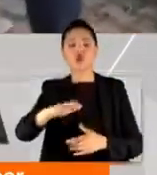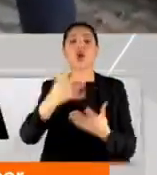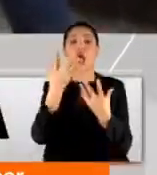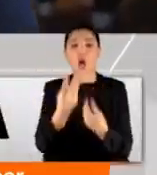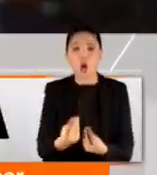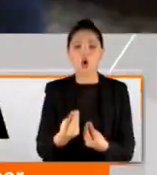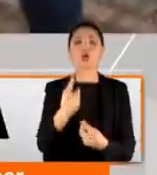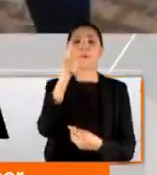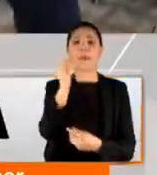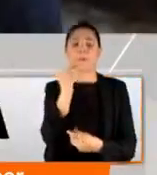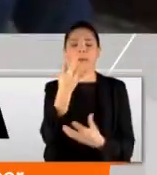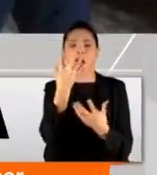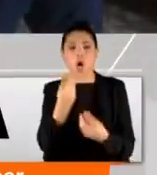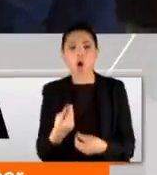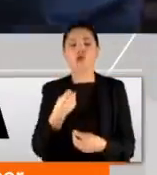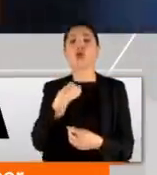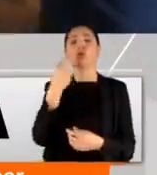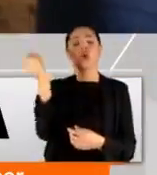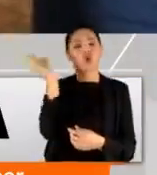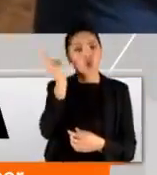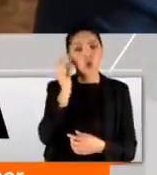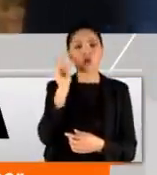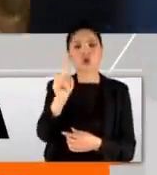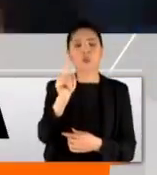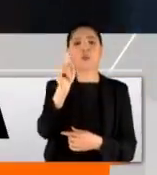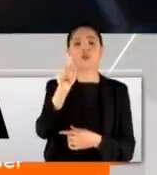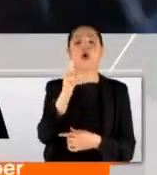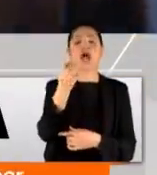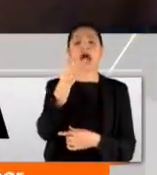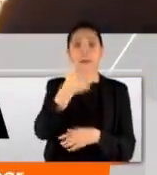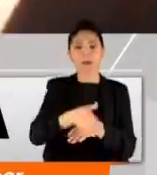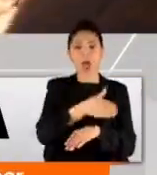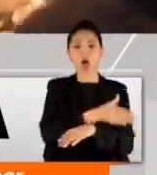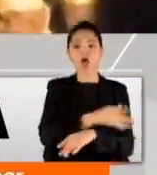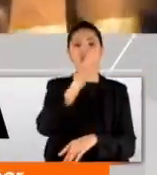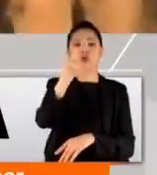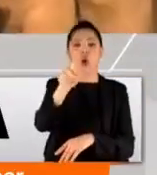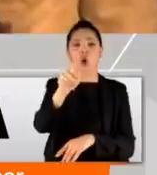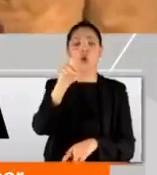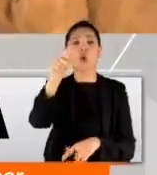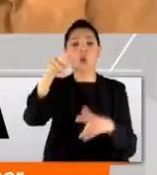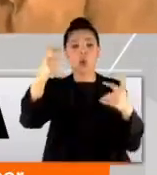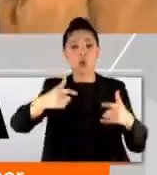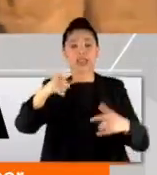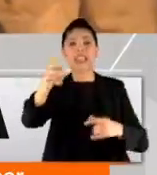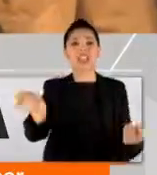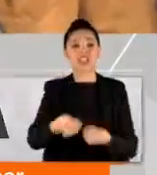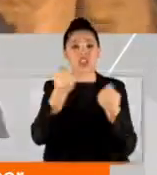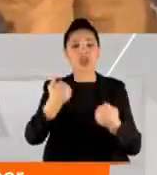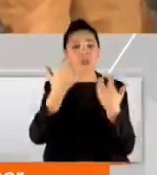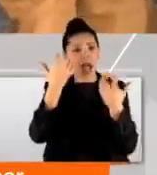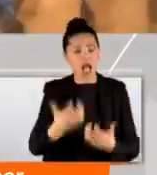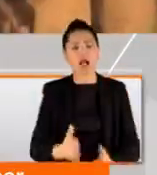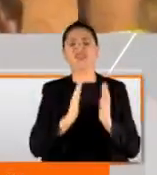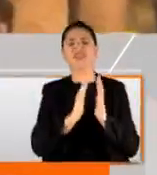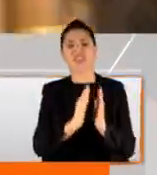olduğu ve bir bebeğin olduğu bilgisi gelmişti yayından saatler önce. Ve işte buradaki çalışmalar yoğun bir